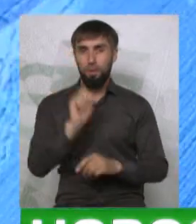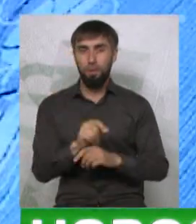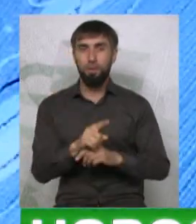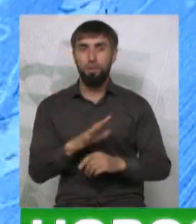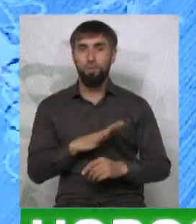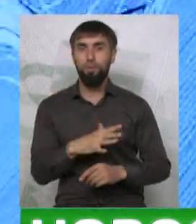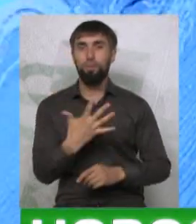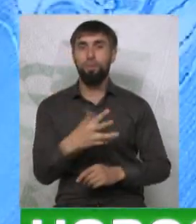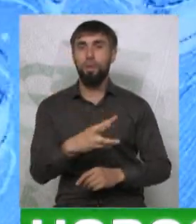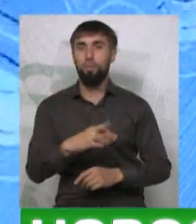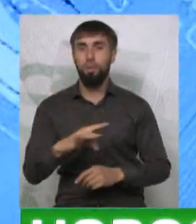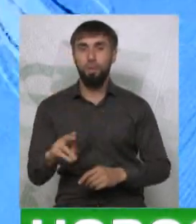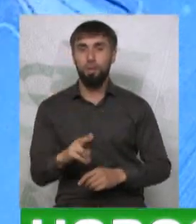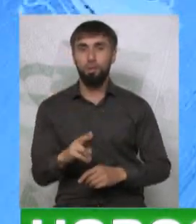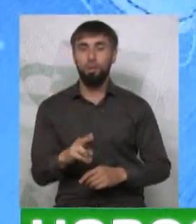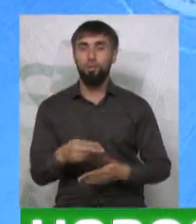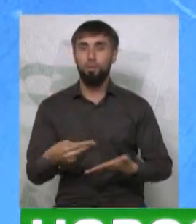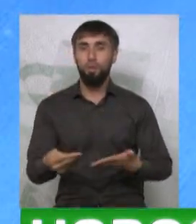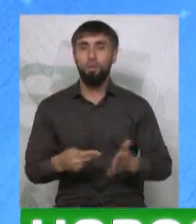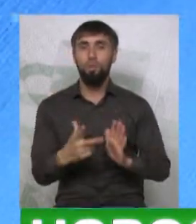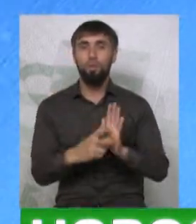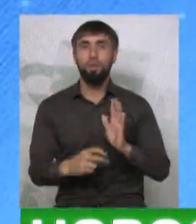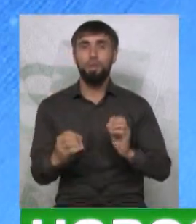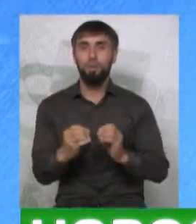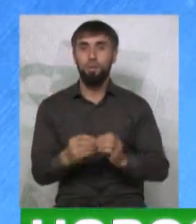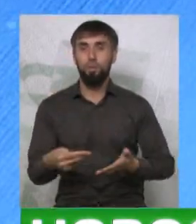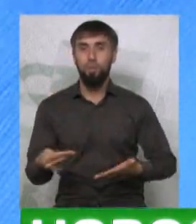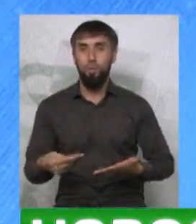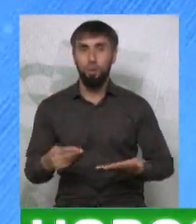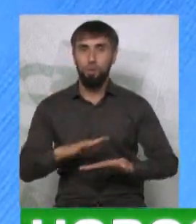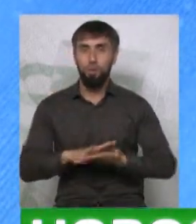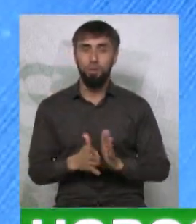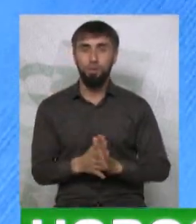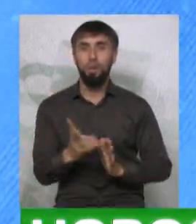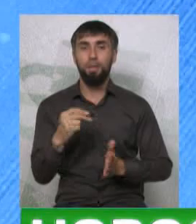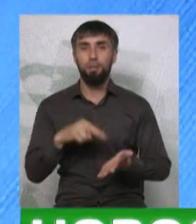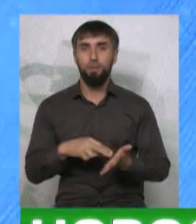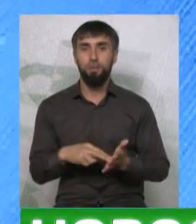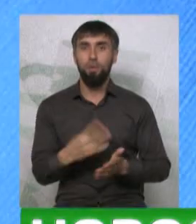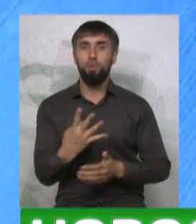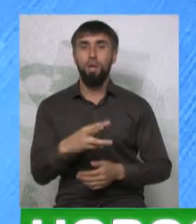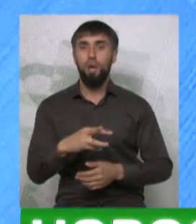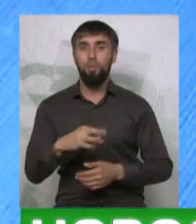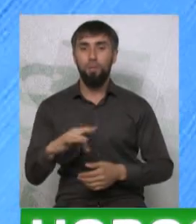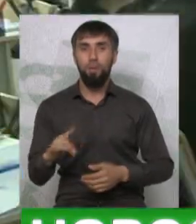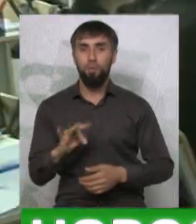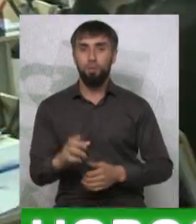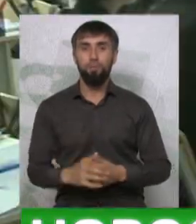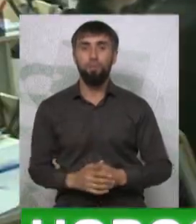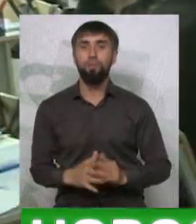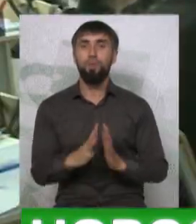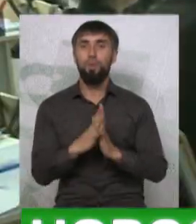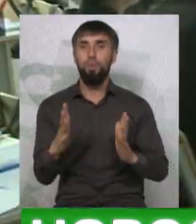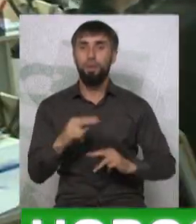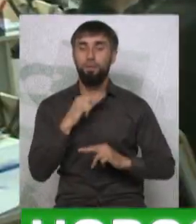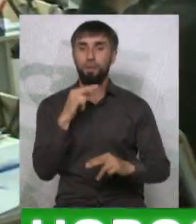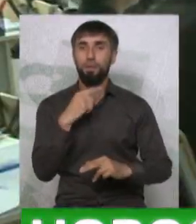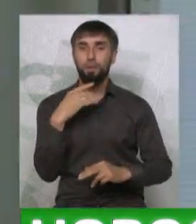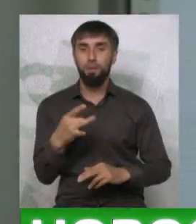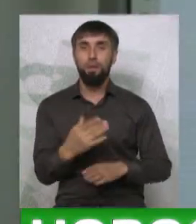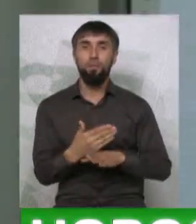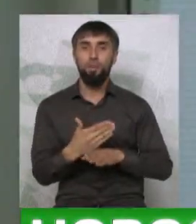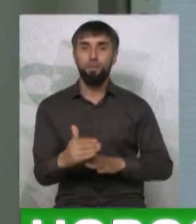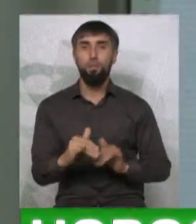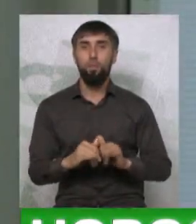составила более 5 миллиардов. Заключено 810 контрактов на сумму более 4 миллиардов рублей. Большое внимание в Ингушетии